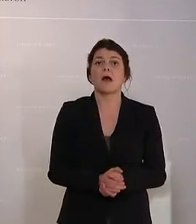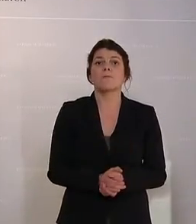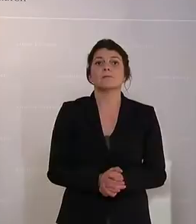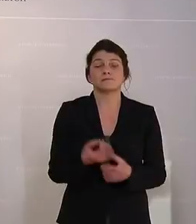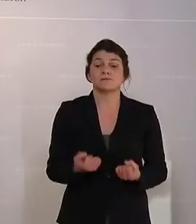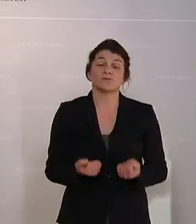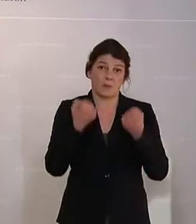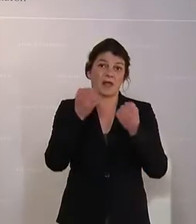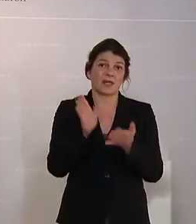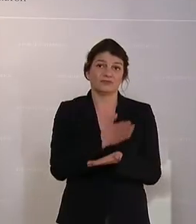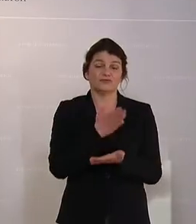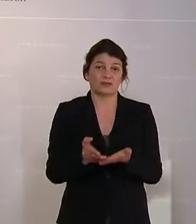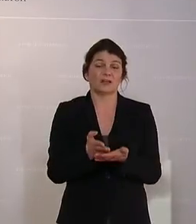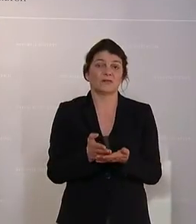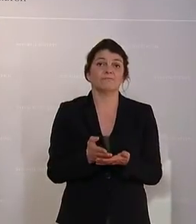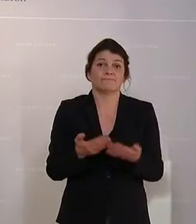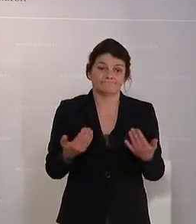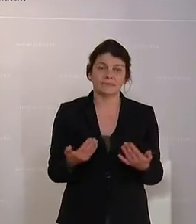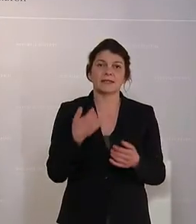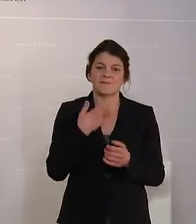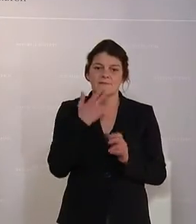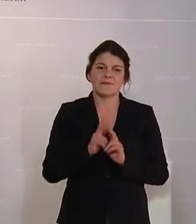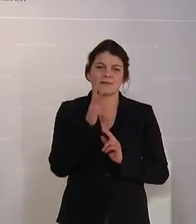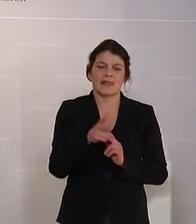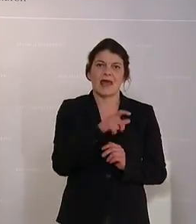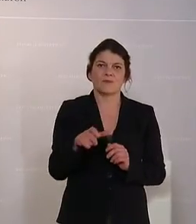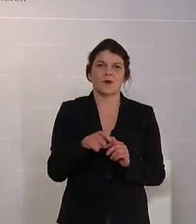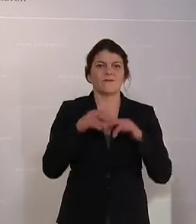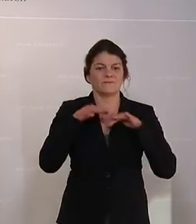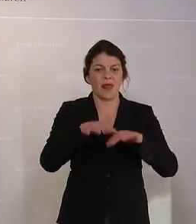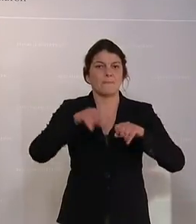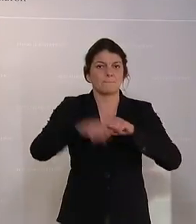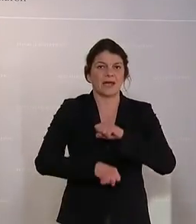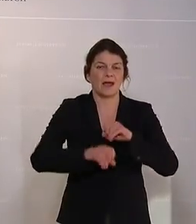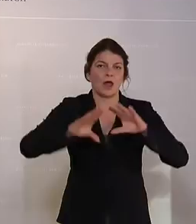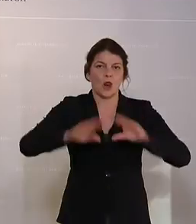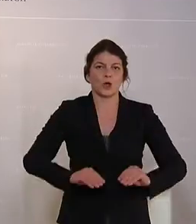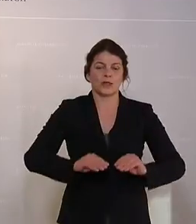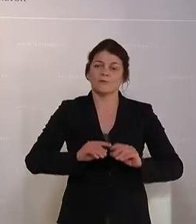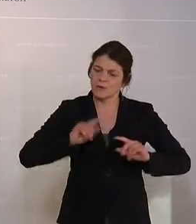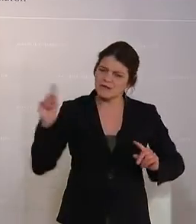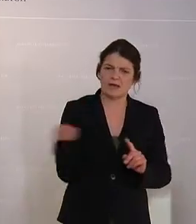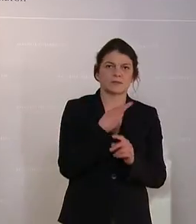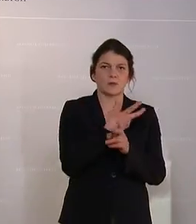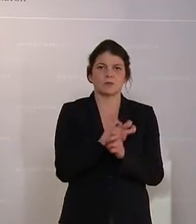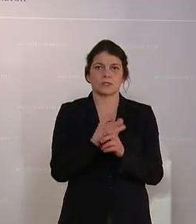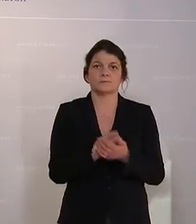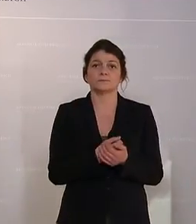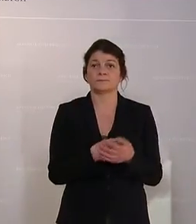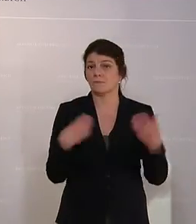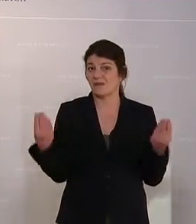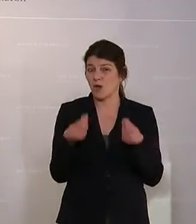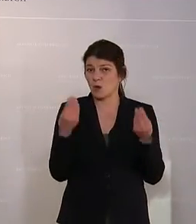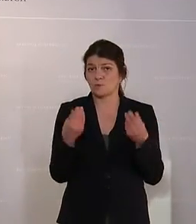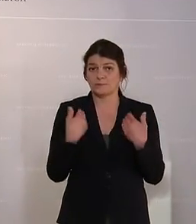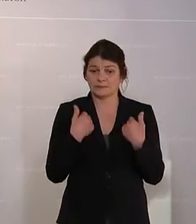schwere Entscheidung getroffen hin zu einem dreiwöchigen Wellenbrecher-Lockdown für ganz Österreich. Warum ich das